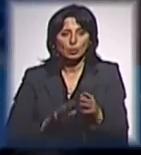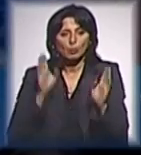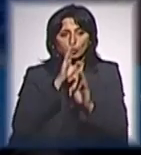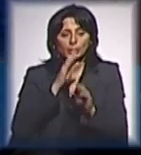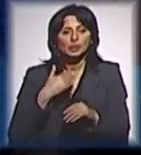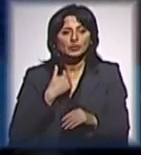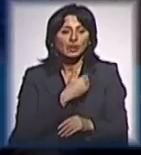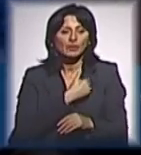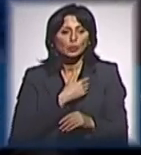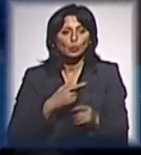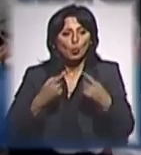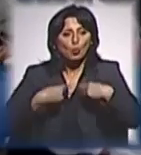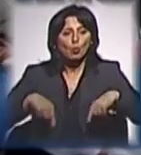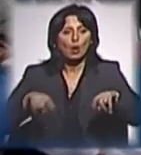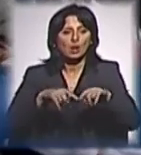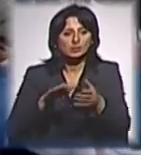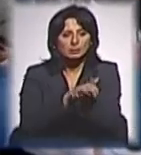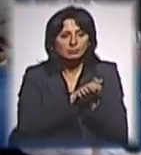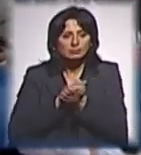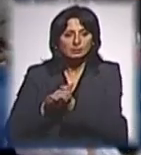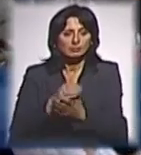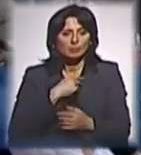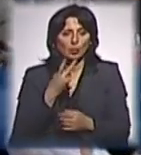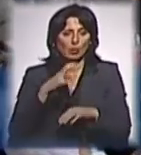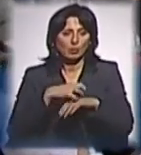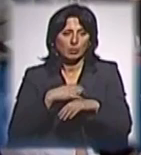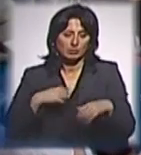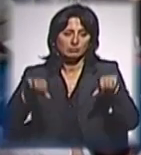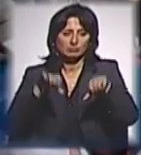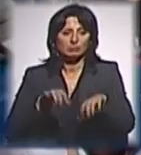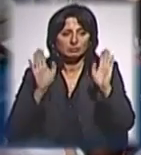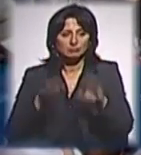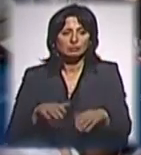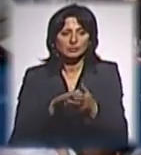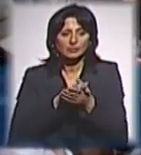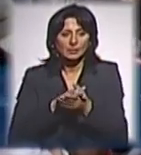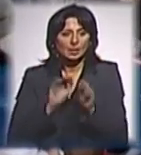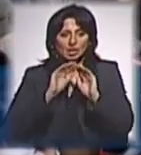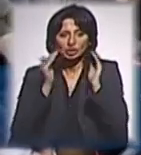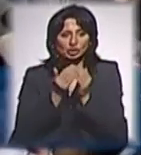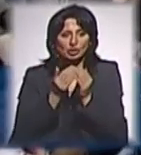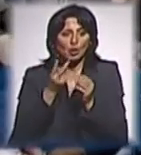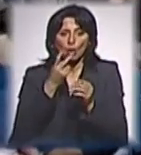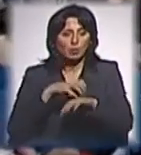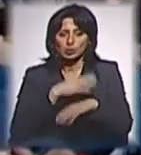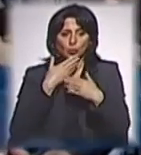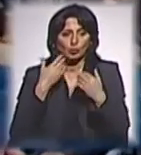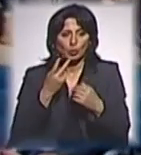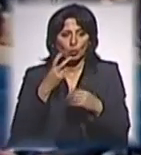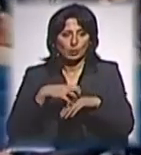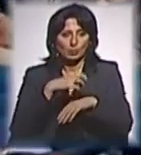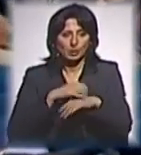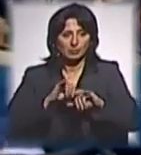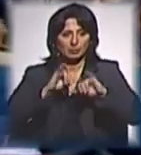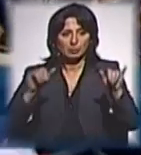მაგრამ ჩვენ გვინდოდა კოალიცია. კოალიცია შედგა ამ ორი პარტიის მონაწილეობით და ეს კოალიცია არ ჩაკეტილა ორ პარტიაში. ამ ორმა